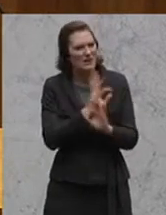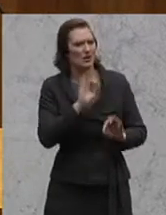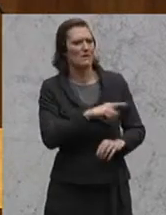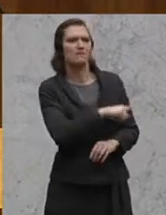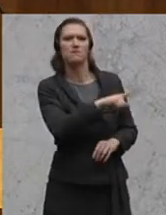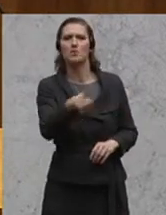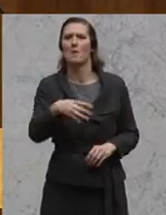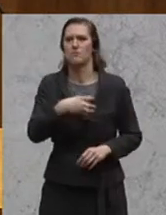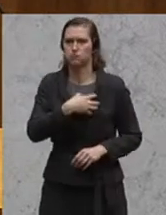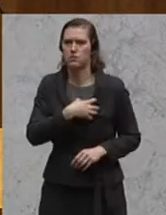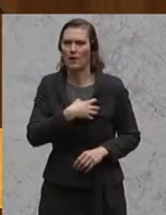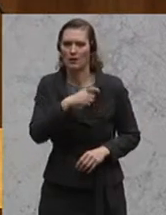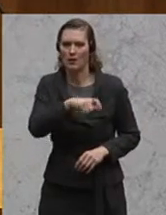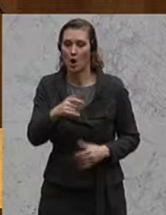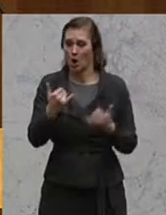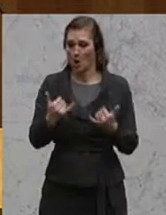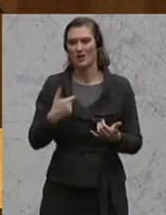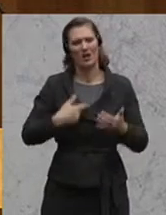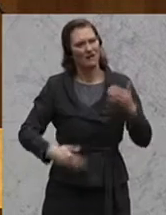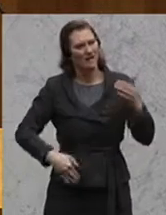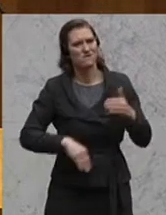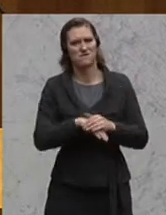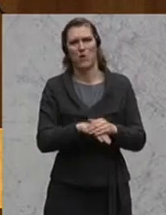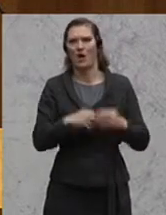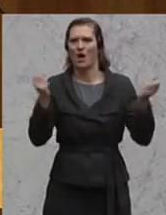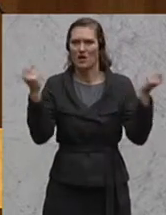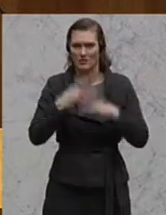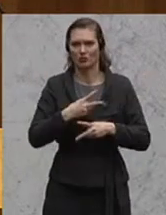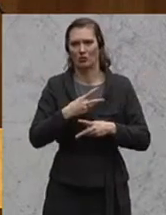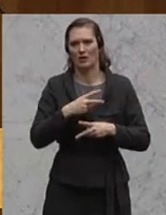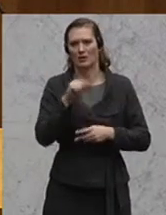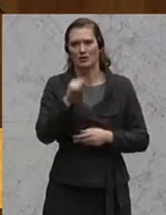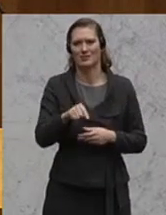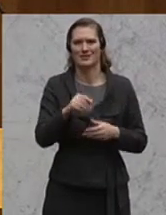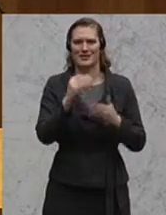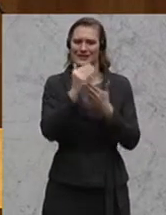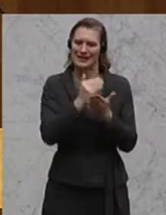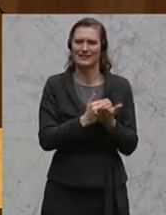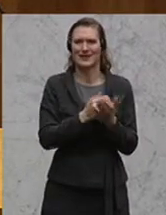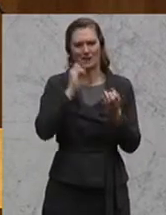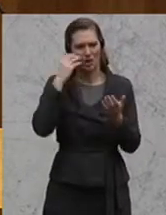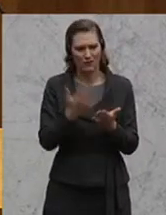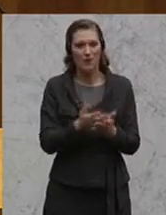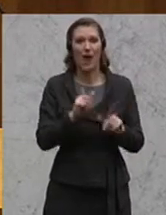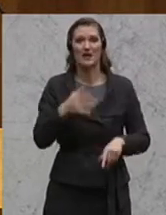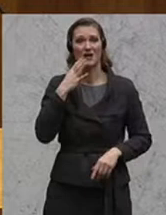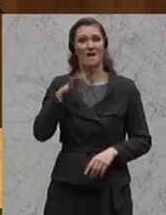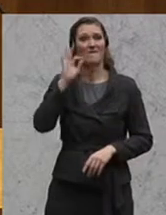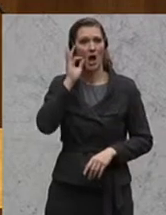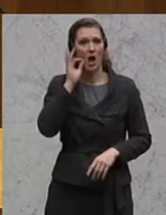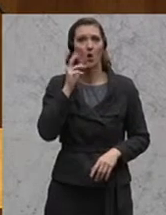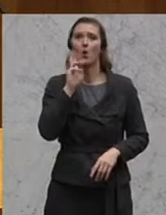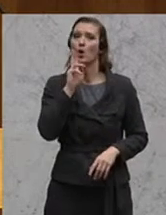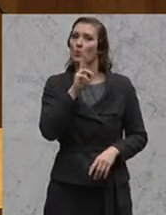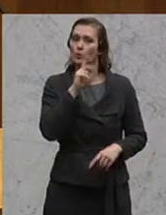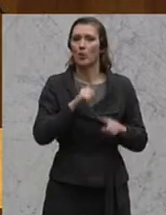Bürger. Ich werde heute mit voller Überzeugung für diesen Gesetzesvorschlag stimmen, als Frau, als Mutter und als Katholikin. Ich